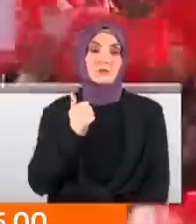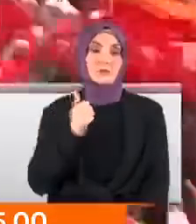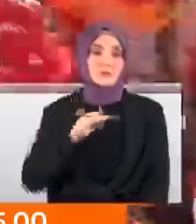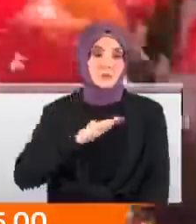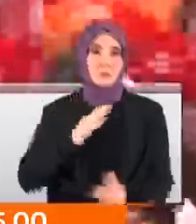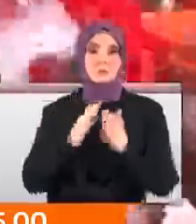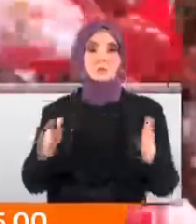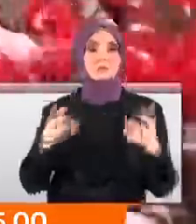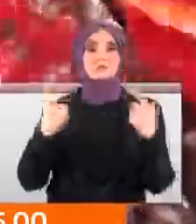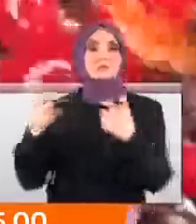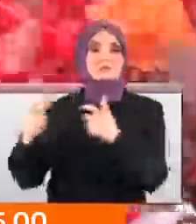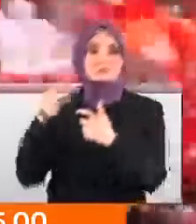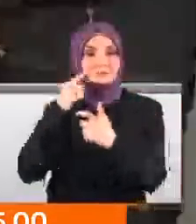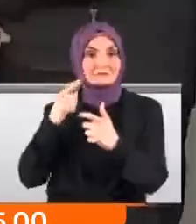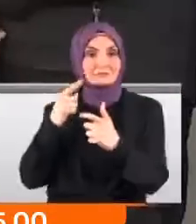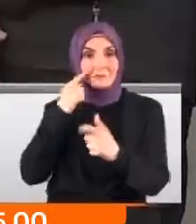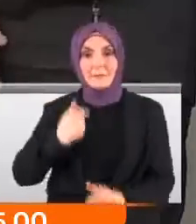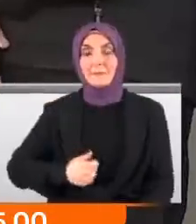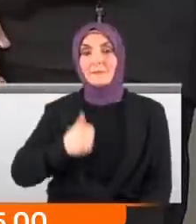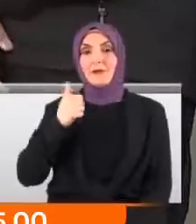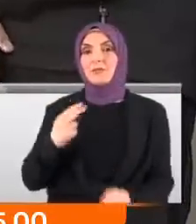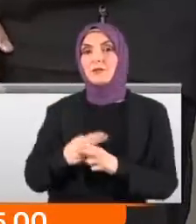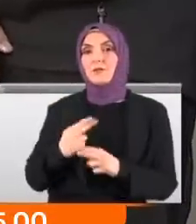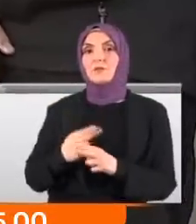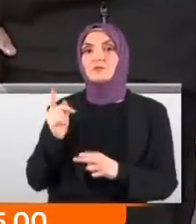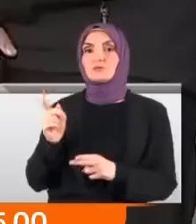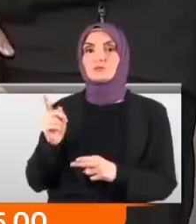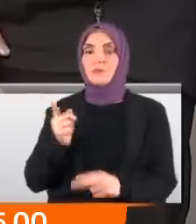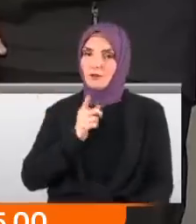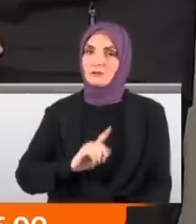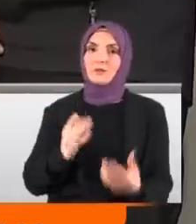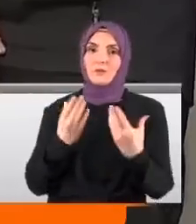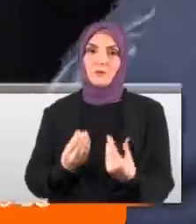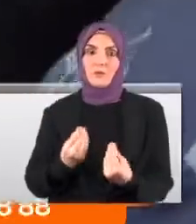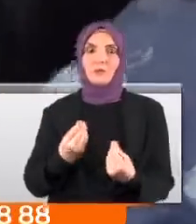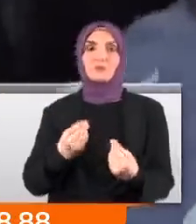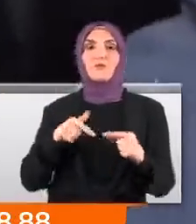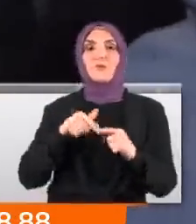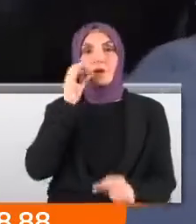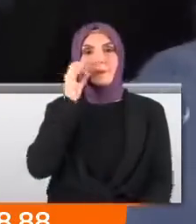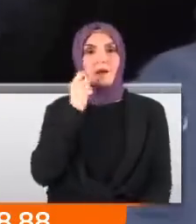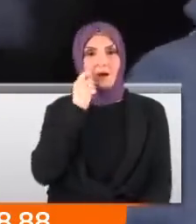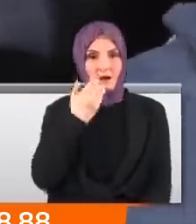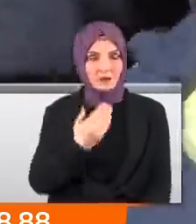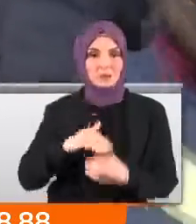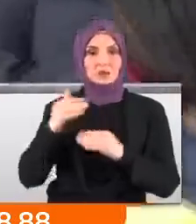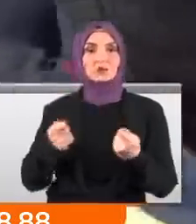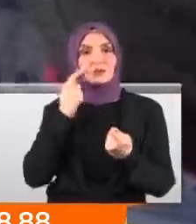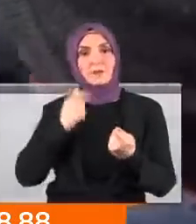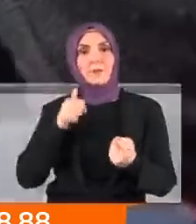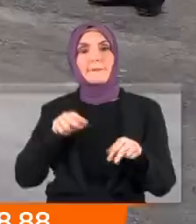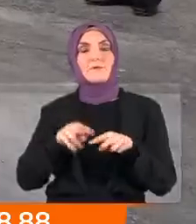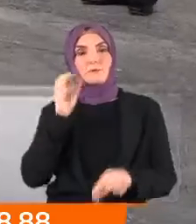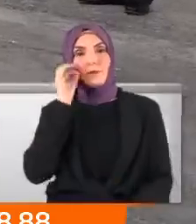kabinenin tecrübeli bakanlarına emanet. Cumhurbaşkanı Yardımcısı Fuat Oktay Ankara, Dışişleri Bakanı Mevlüt Çavuşoğlu